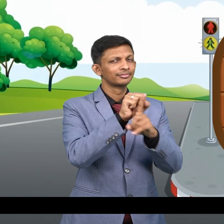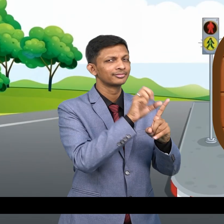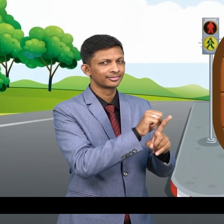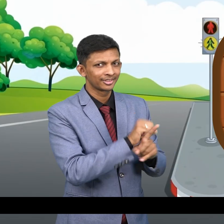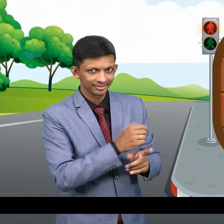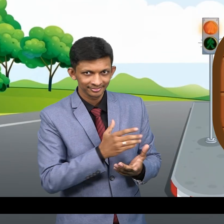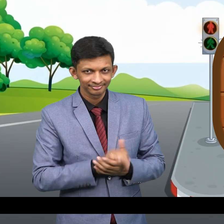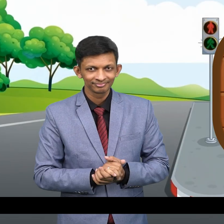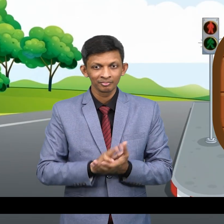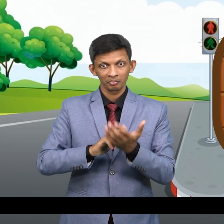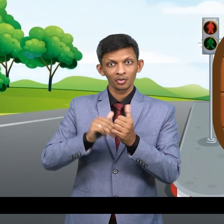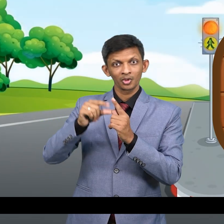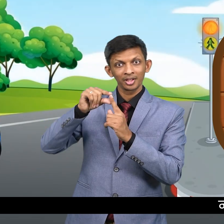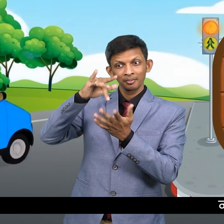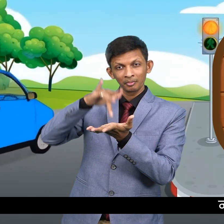चिन्हे।